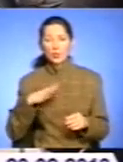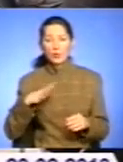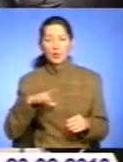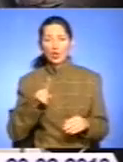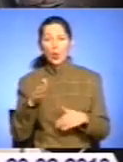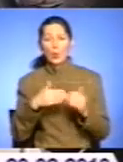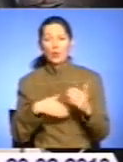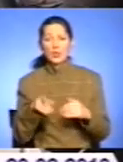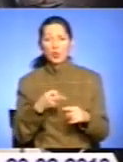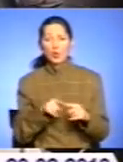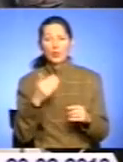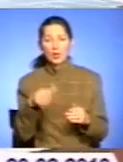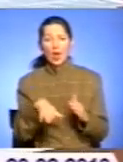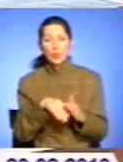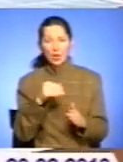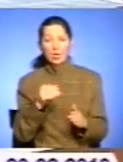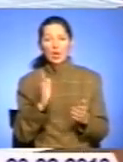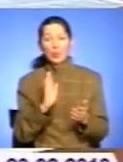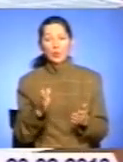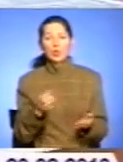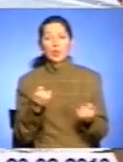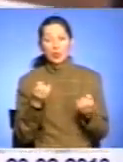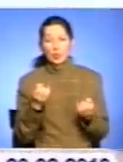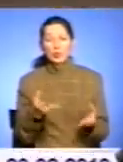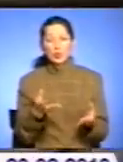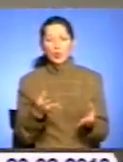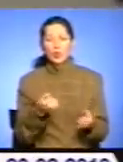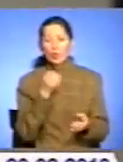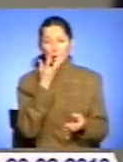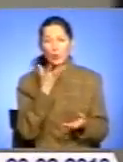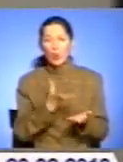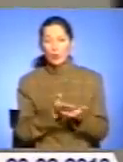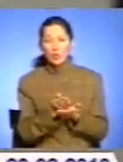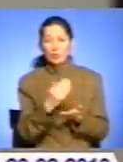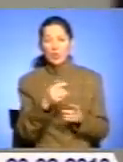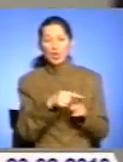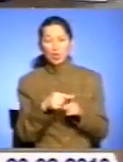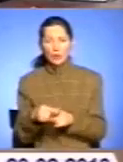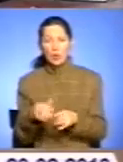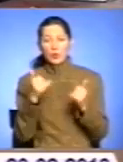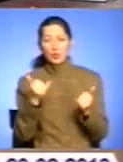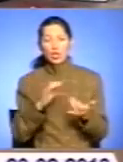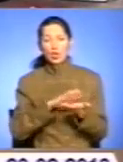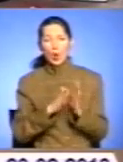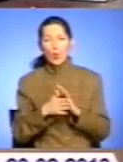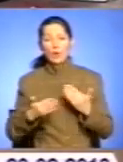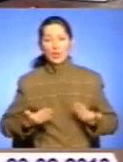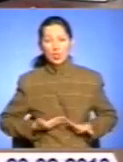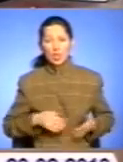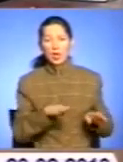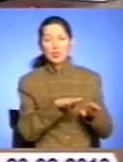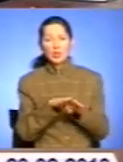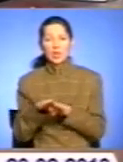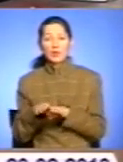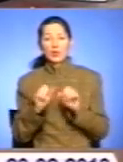професія, яку вона обрала, стане доступною і добре оплачуваною. За її словами, в сучасних умовах життя за рівні